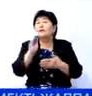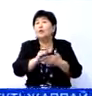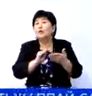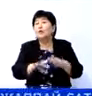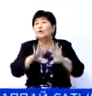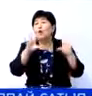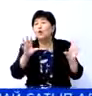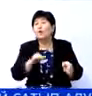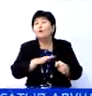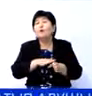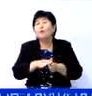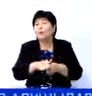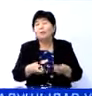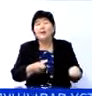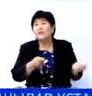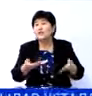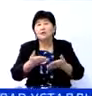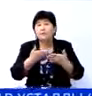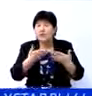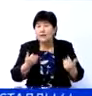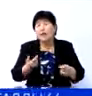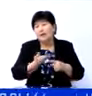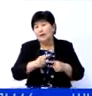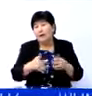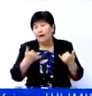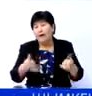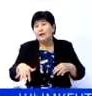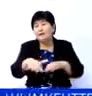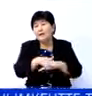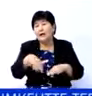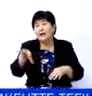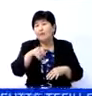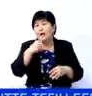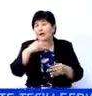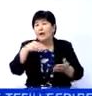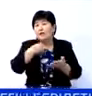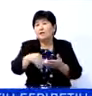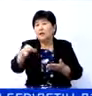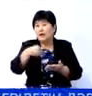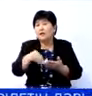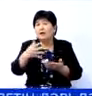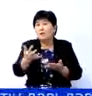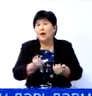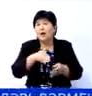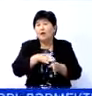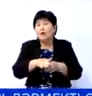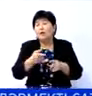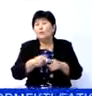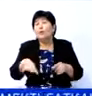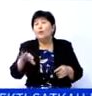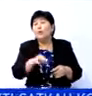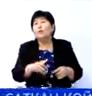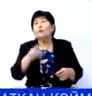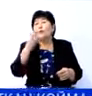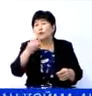көлем толығымен жеткізілмей жатыр. Қазір халық оның бәрін жаппай сатып алуда. Мысалы алсақ, облысымызда